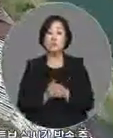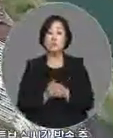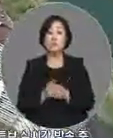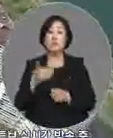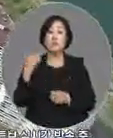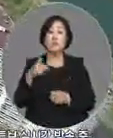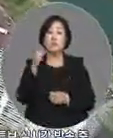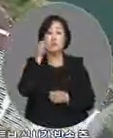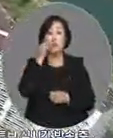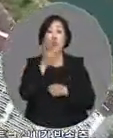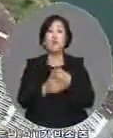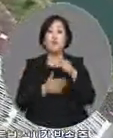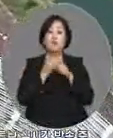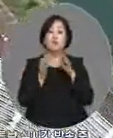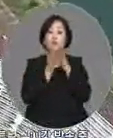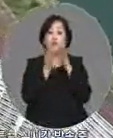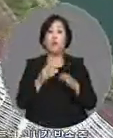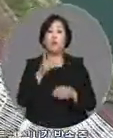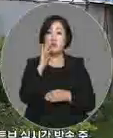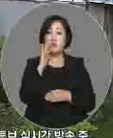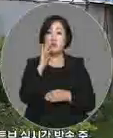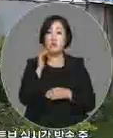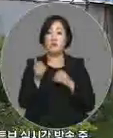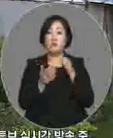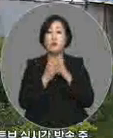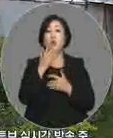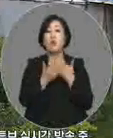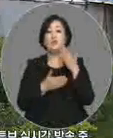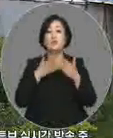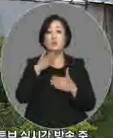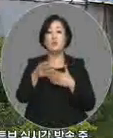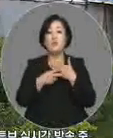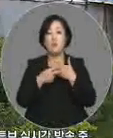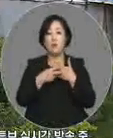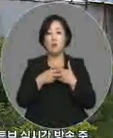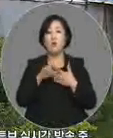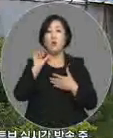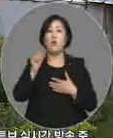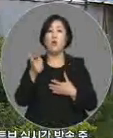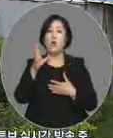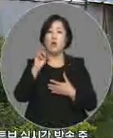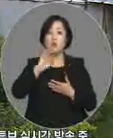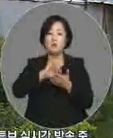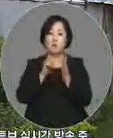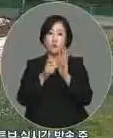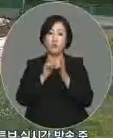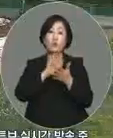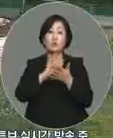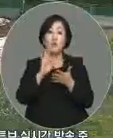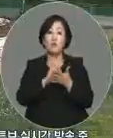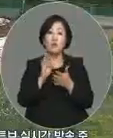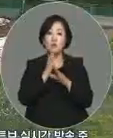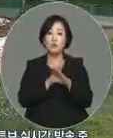아무리 빨라도 8년 뒤인데다가 화상센터를 짓는 데만 500억 원 이상의 비용이 들 것으로 예상돼